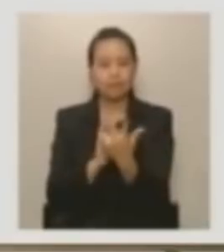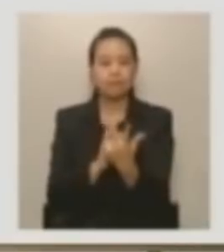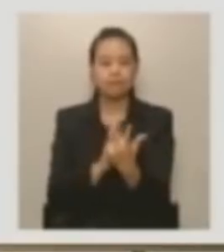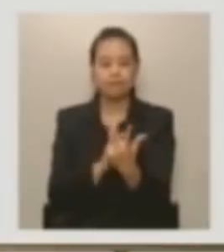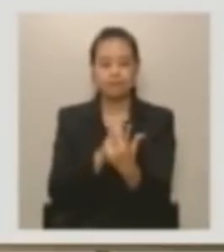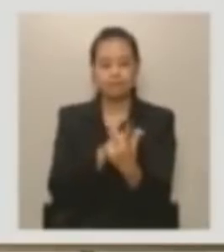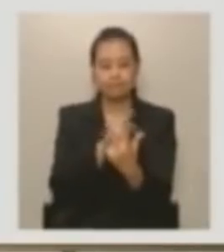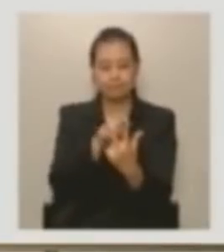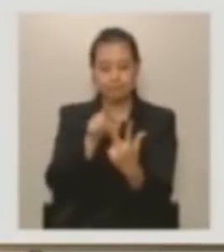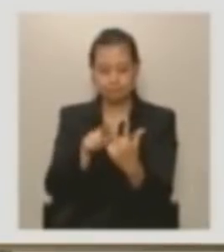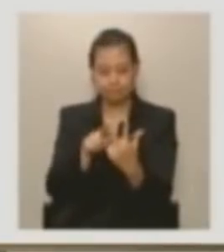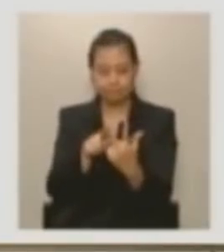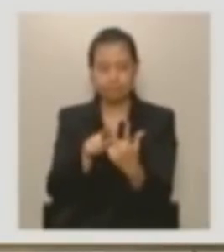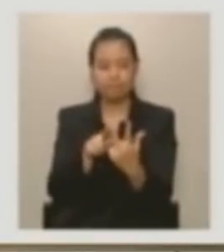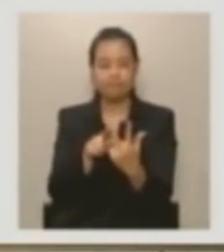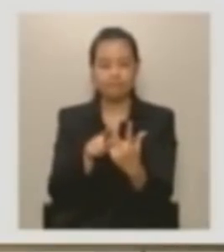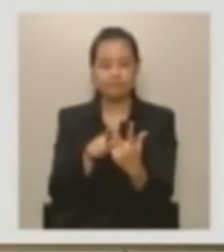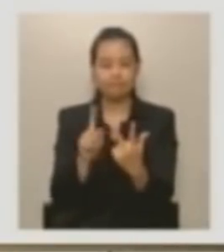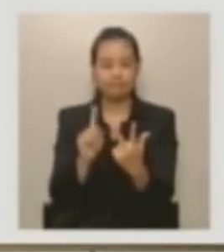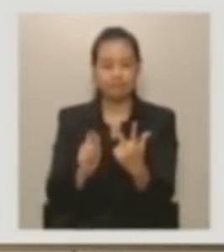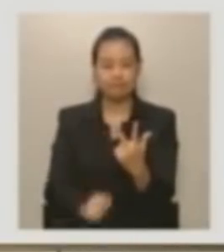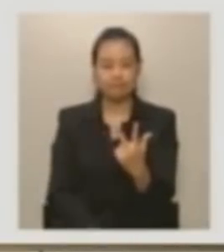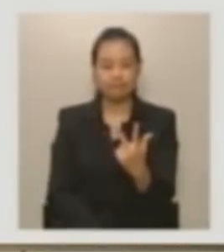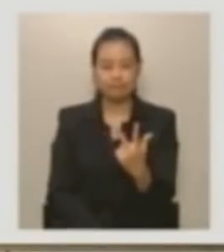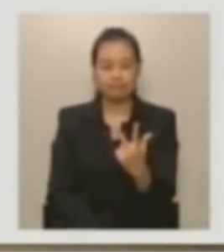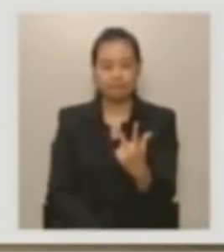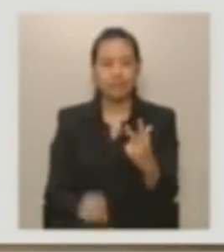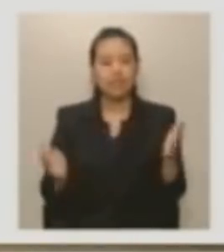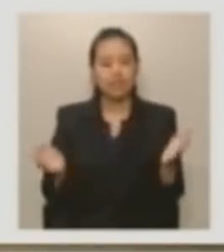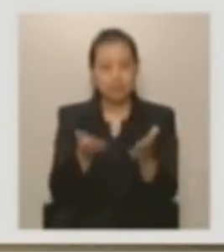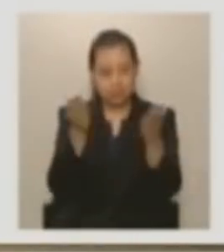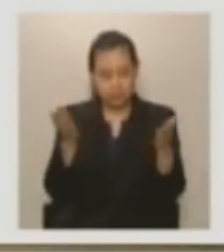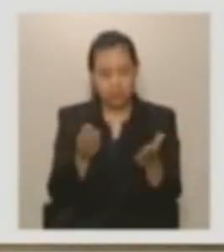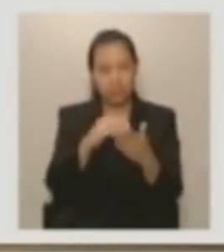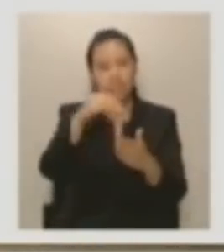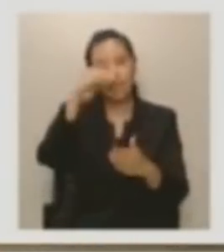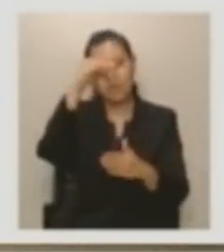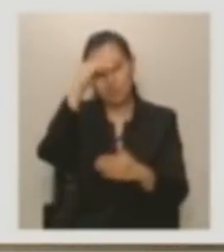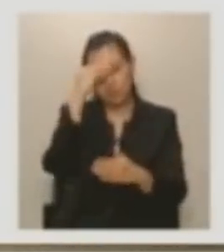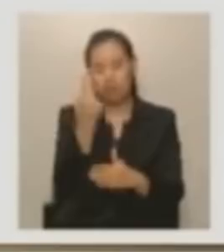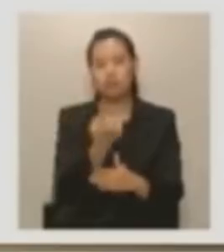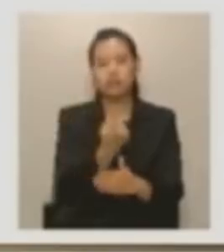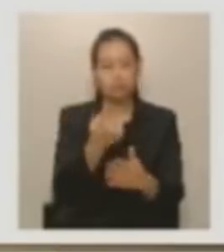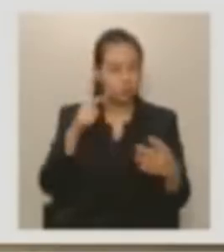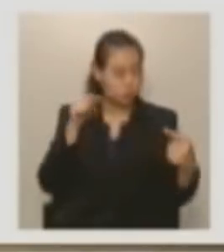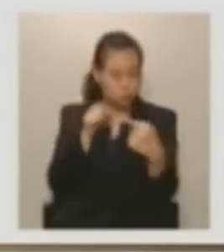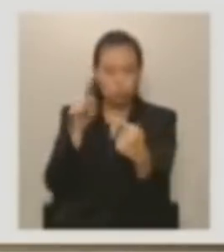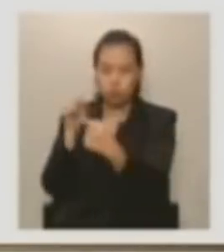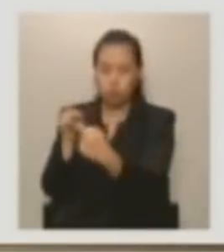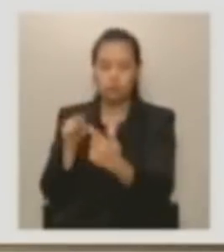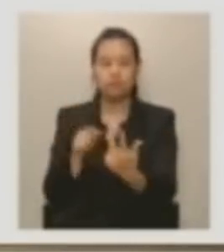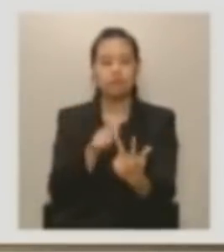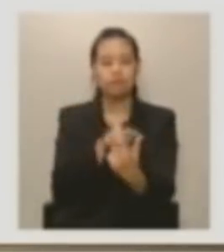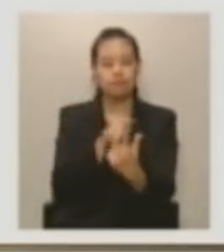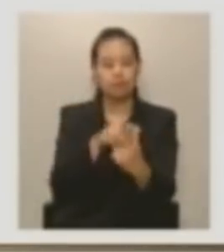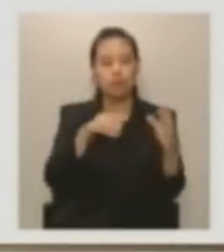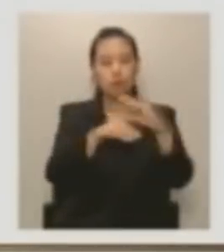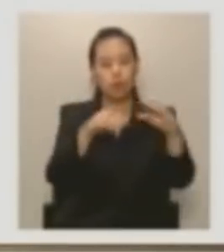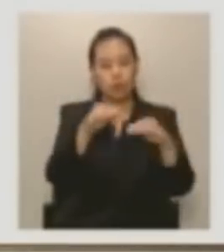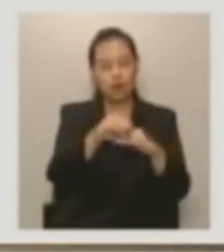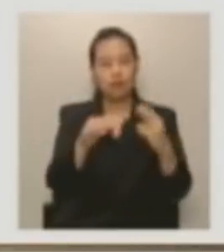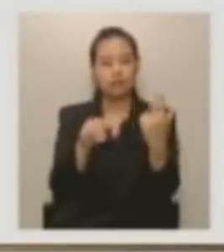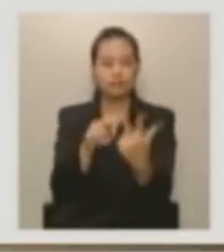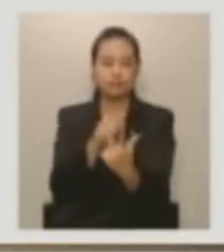อดังต่อไปนี้ส่งผลโดยตรงต่อคุณภาพการศึกษาทั้งสิ้นโครงการแรกค่ะ